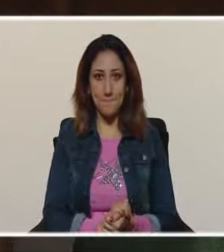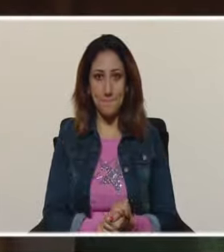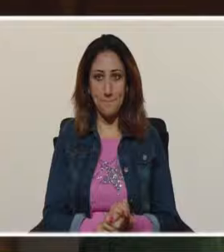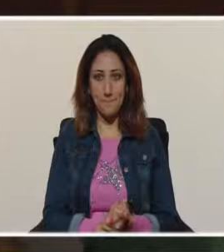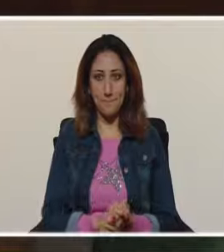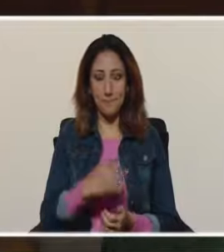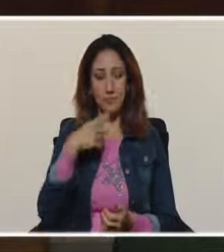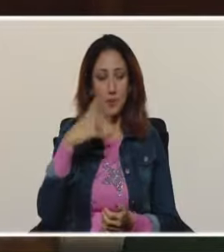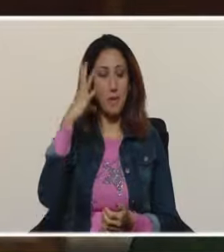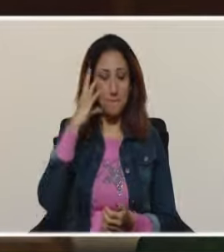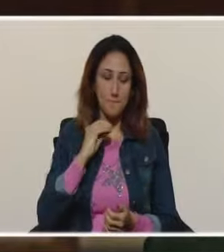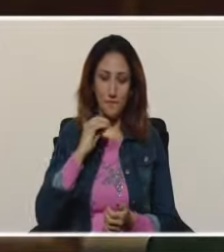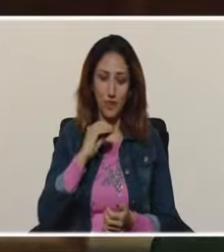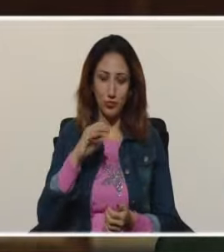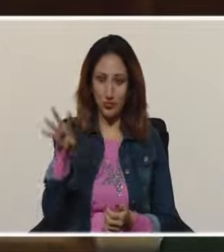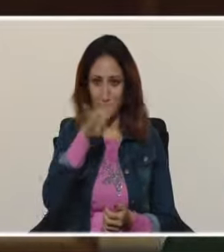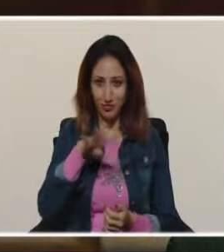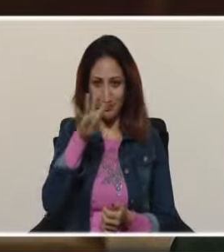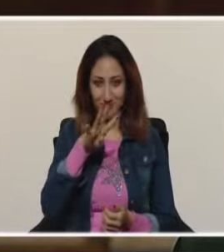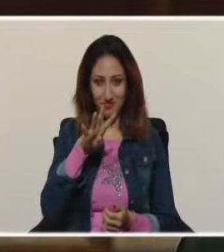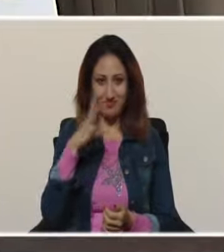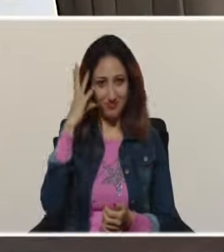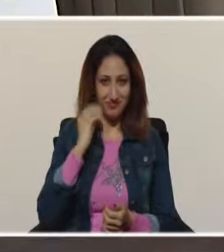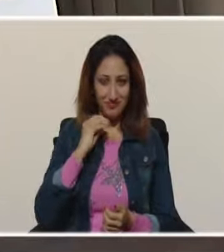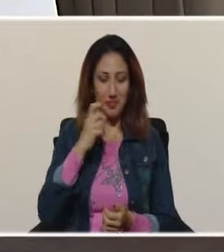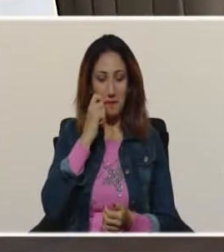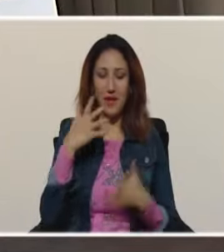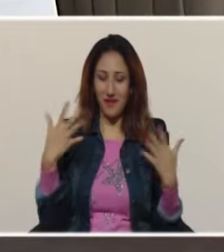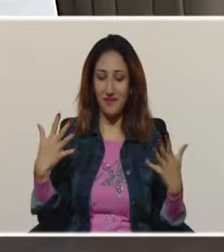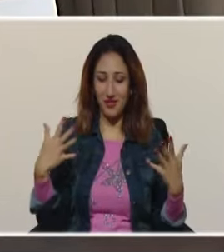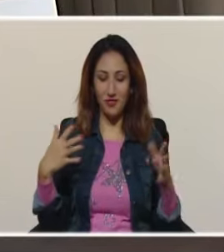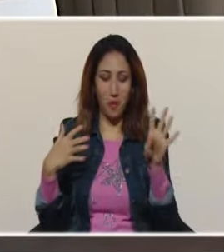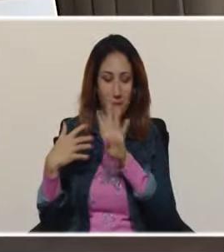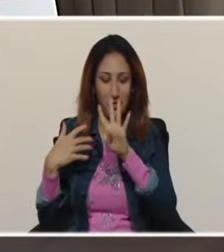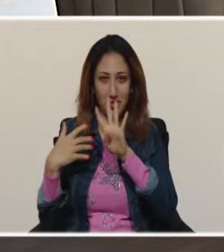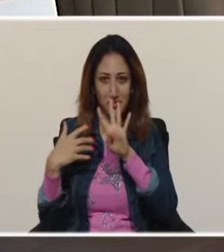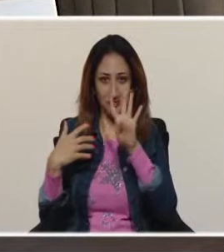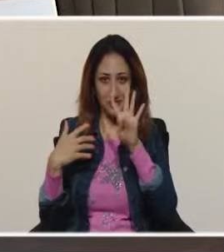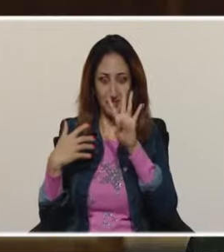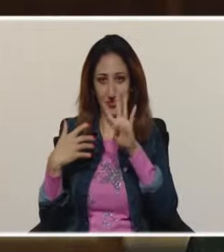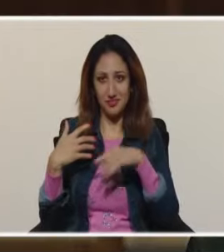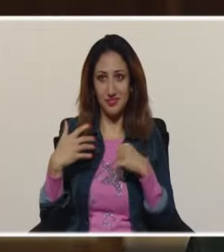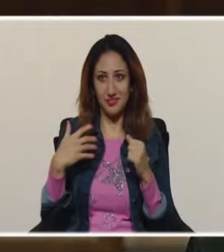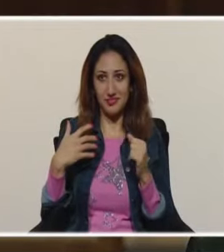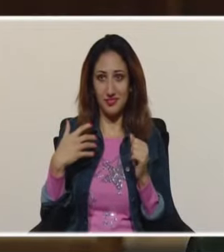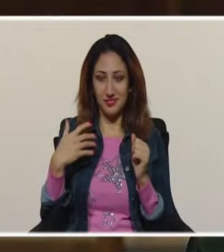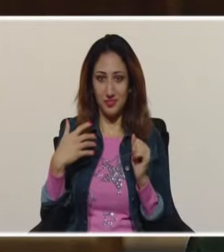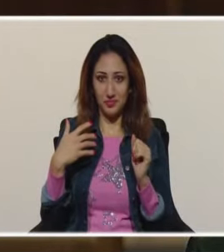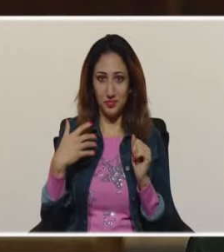عموما انا سعيد جدا بيكم. ميرسي. انتوا بجد دمكم خفيف، وانا الحقيقه